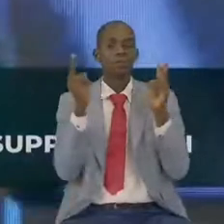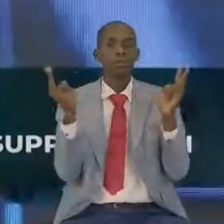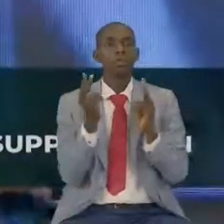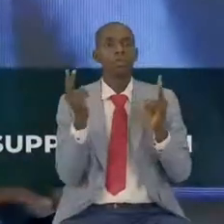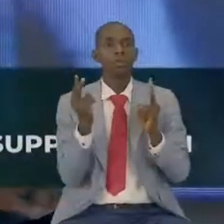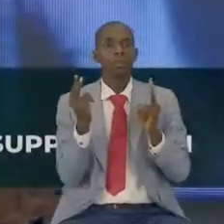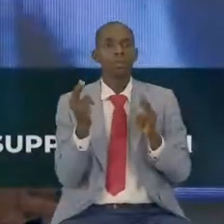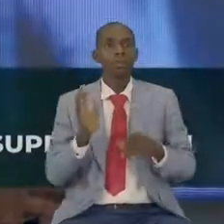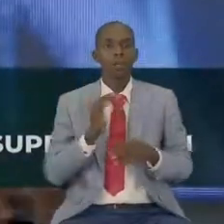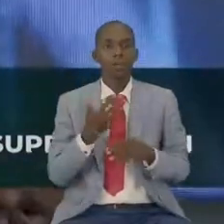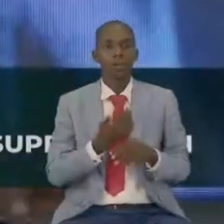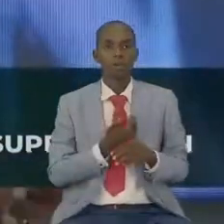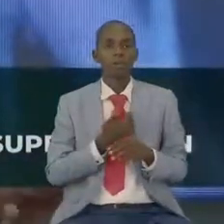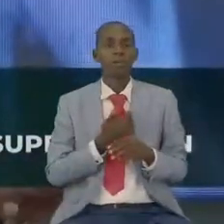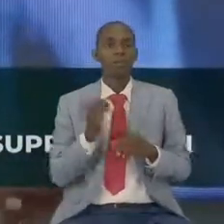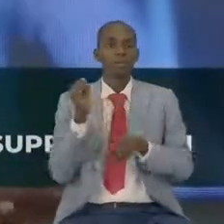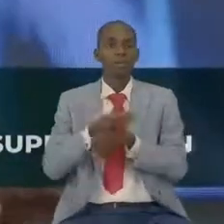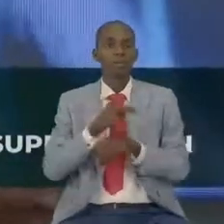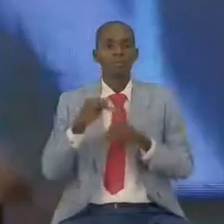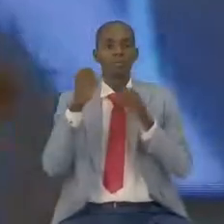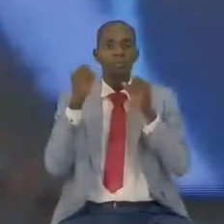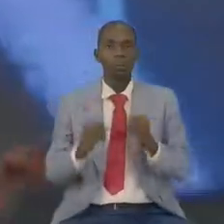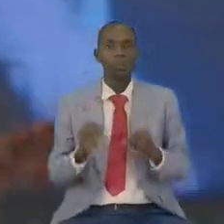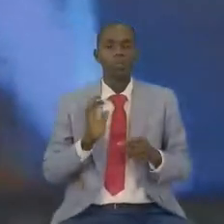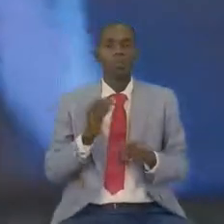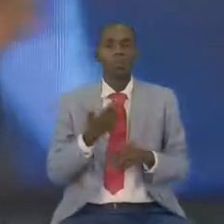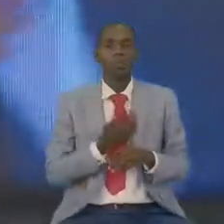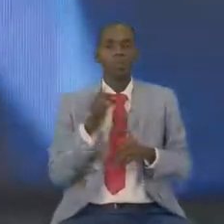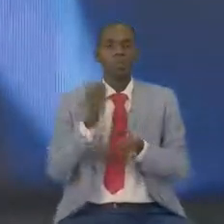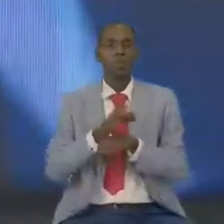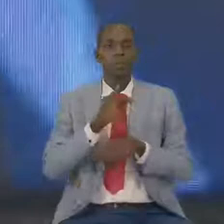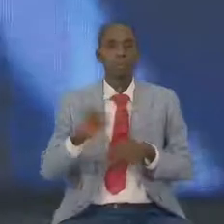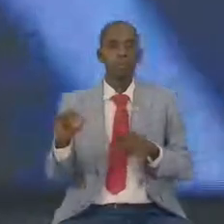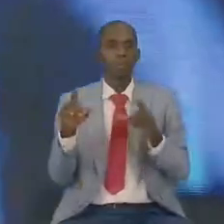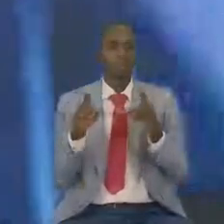Notre triomphe, notre victoire, notre puissance victoire sur